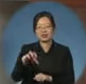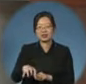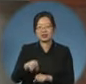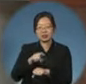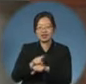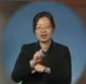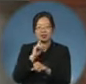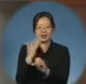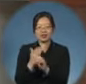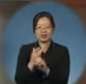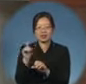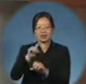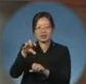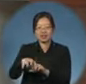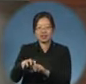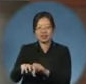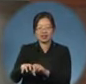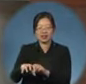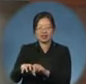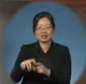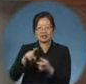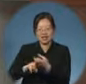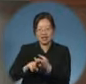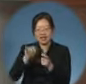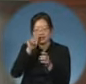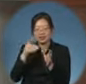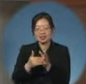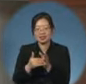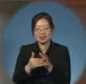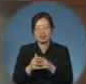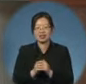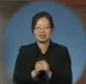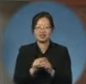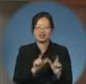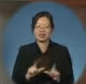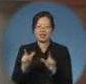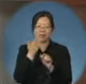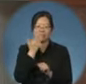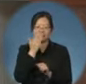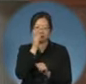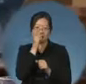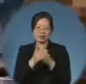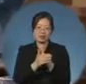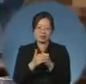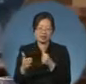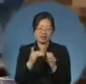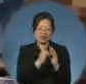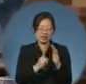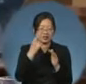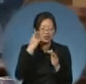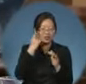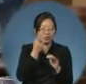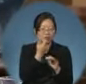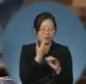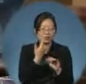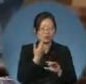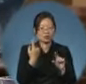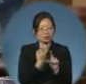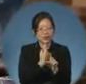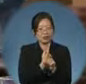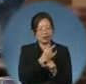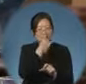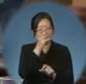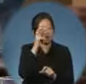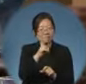얘기하는데 어떤 장소에 정을 붙이면서 음 이제 살아가는 거죠 그렇게 되면 가족의 개념도 좀 변화 하는 거죠